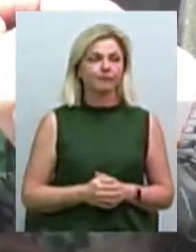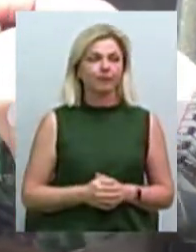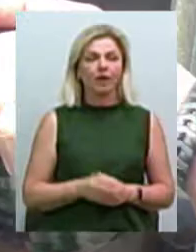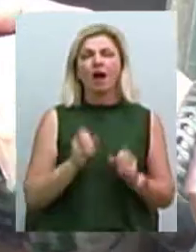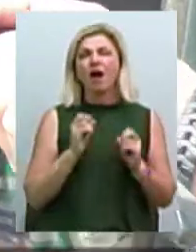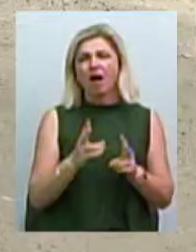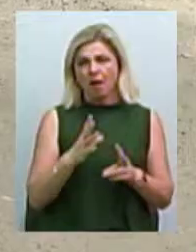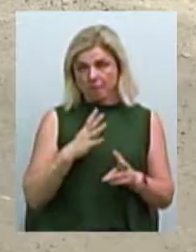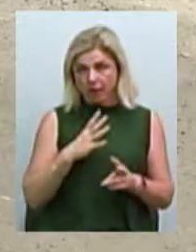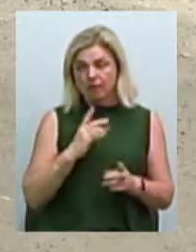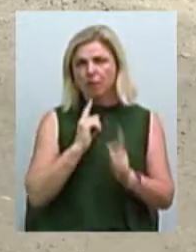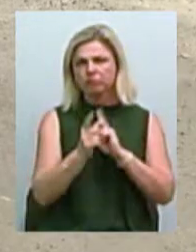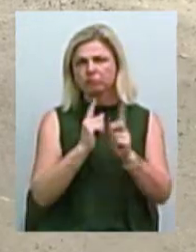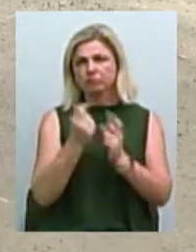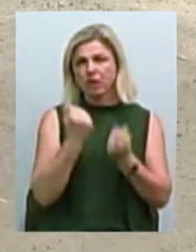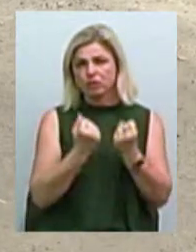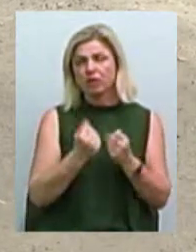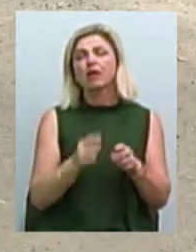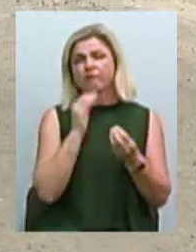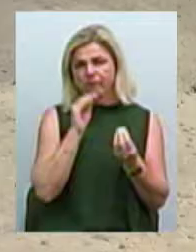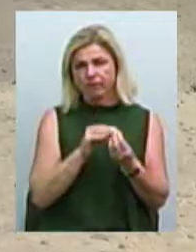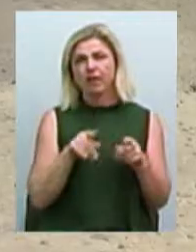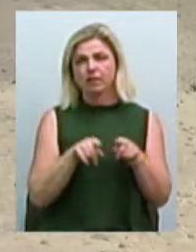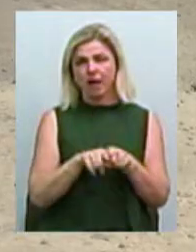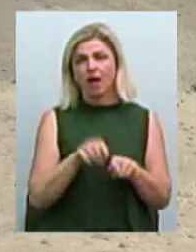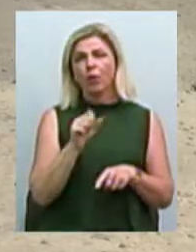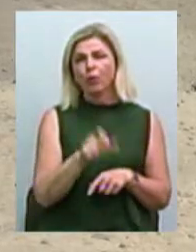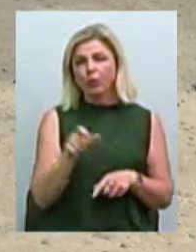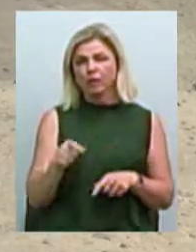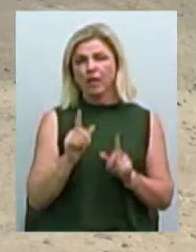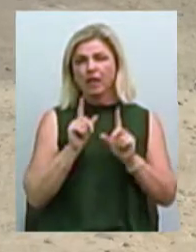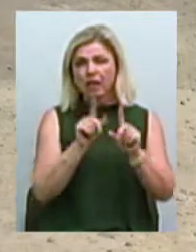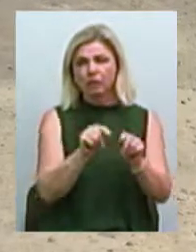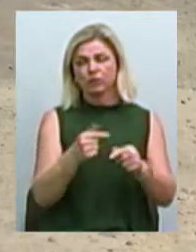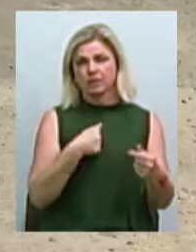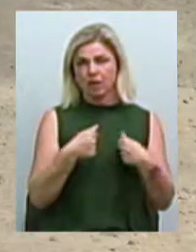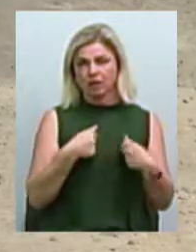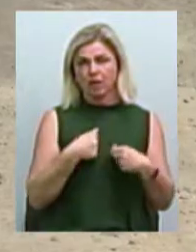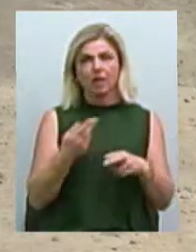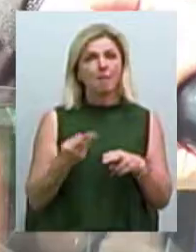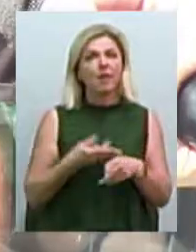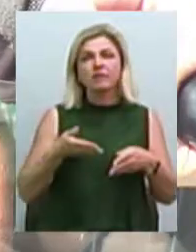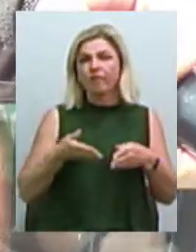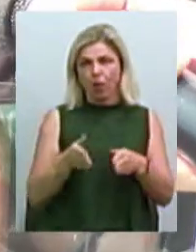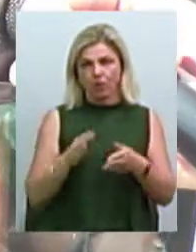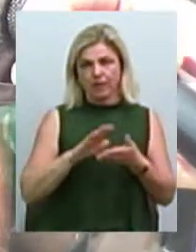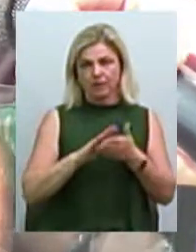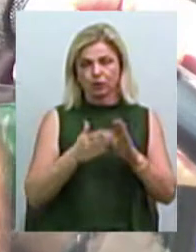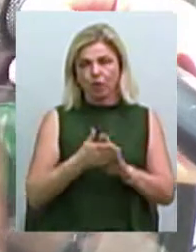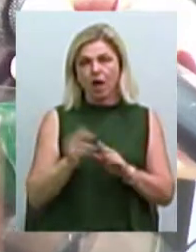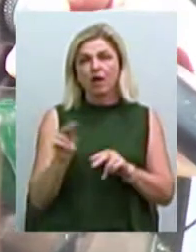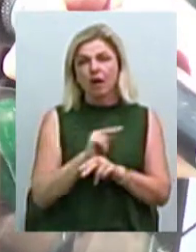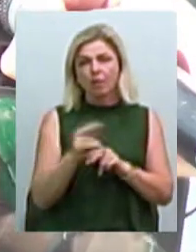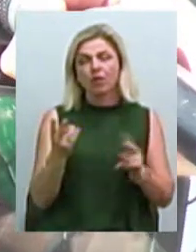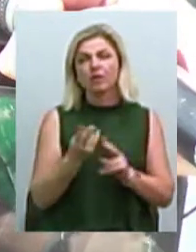Як потік був, так і є. Але люди їдуть, страждають, тобто безвихідна ситуація. Ремонтувати ще раніше потрібно було,